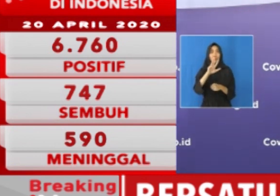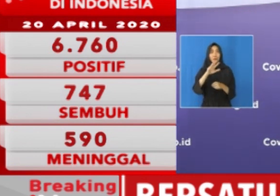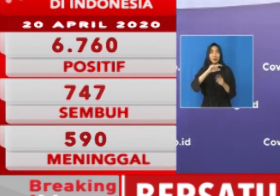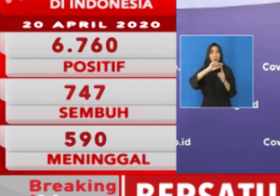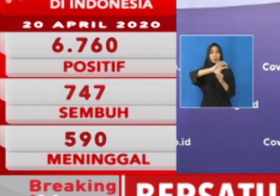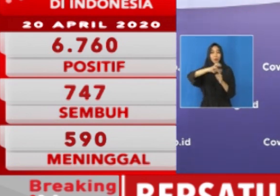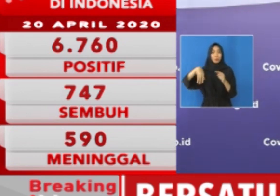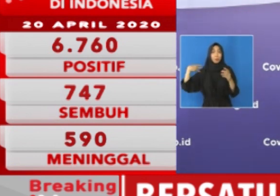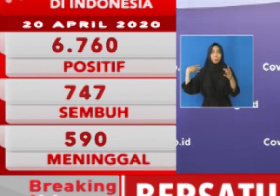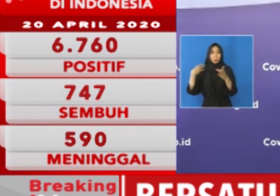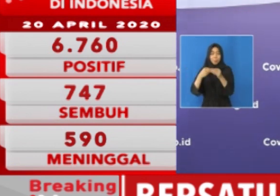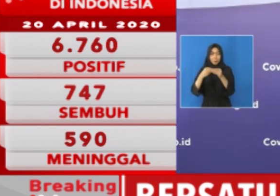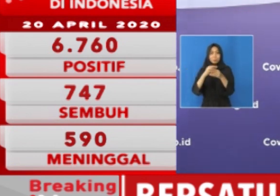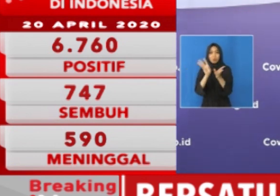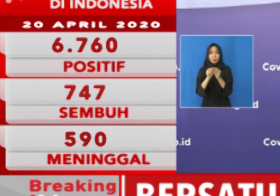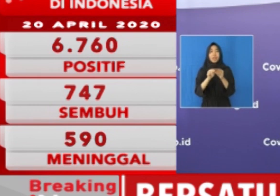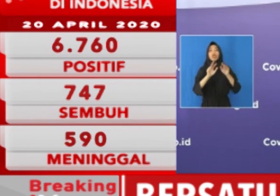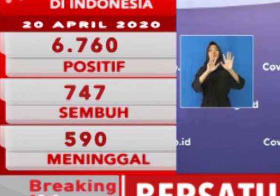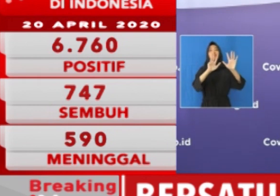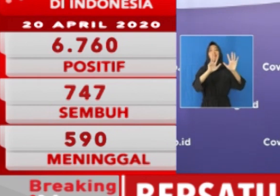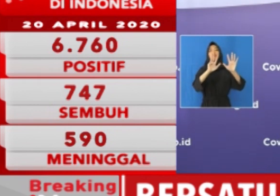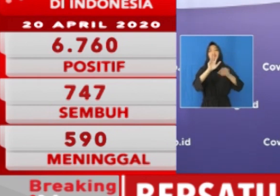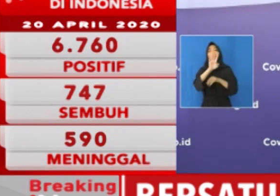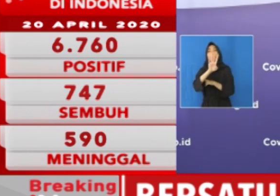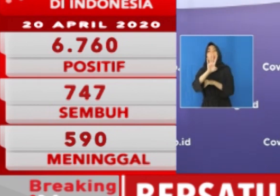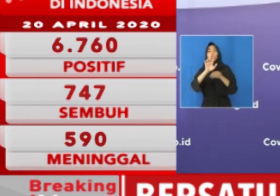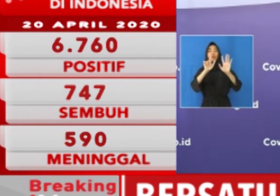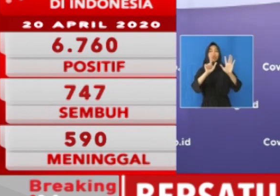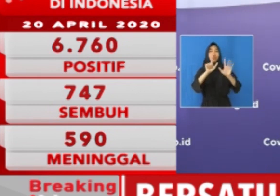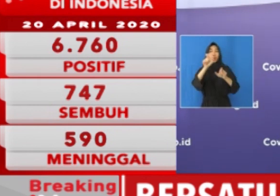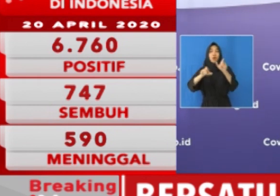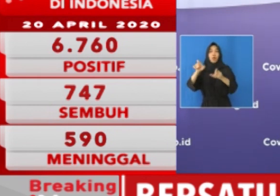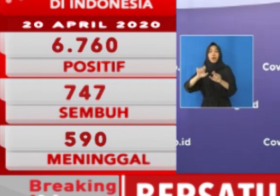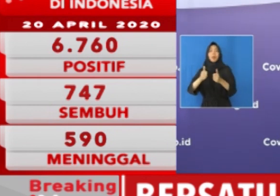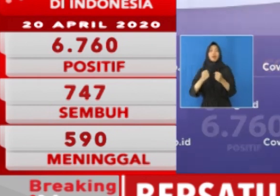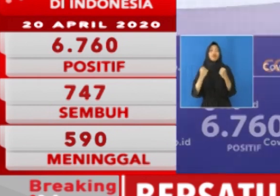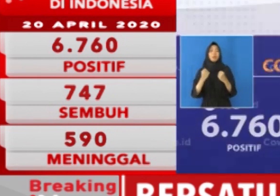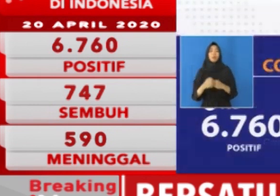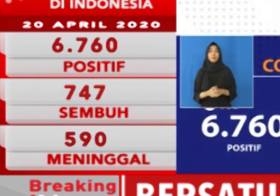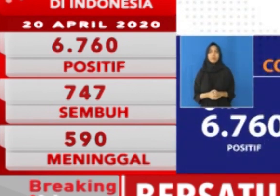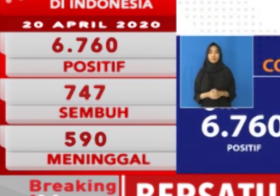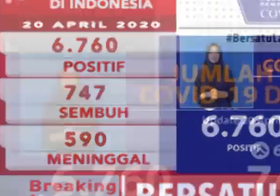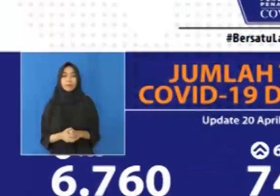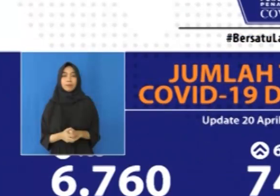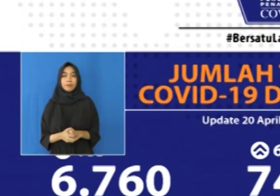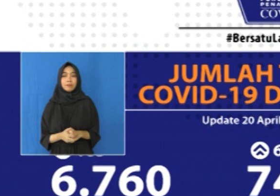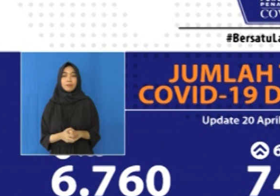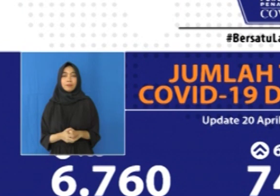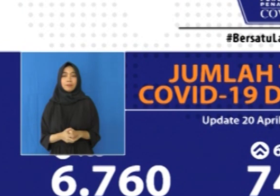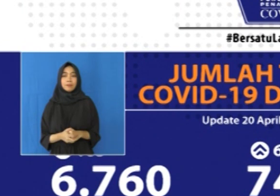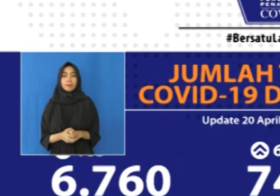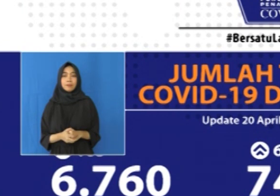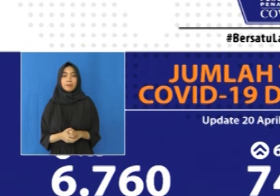provinsi yang lainnya totalnya adalah 747 pasien Hai secara